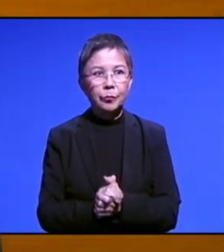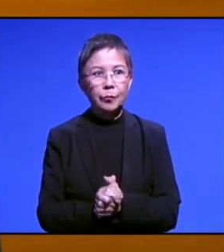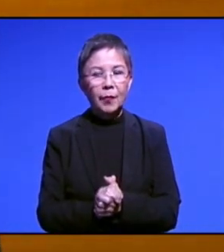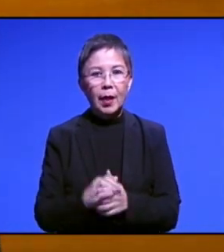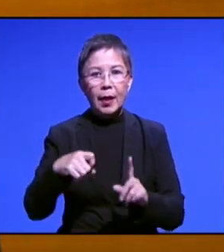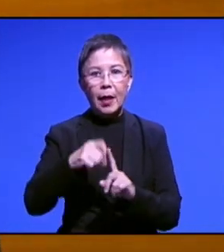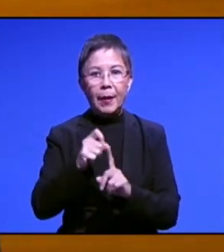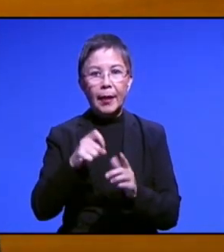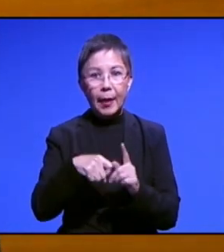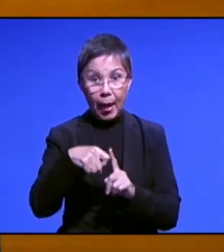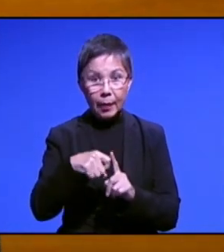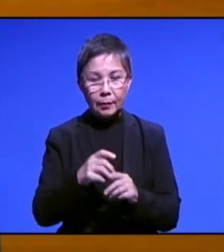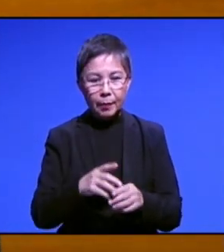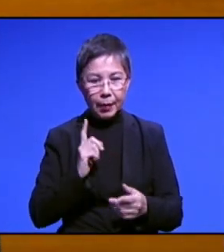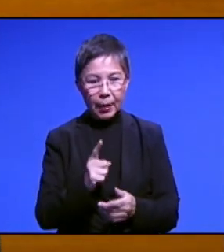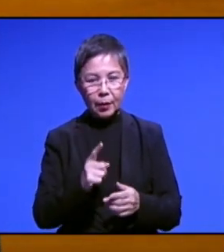KPK